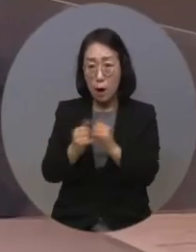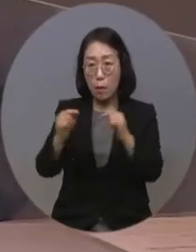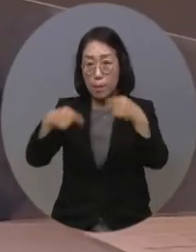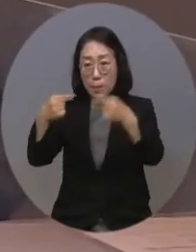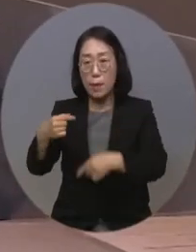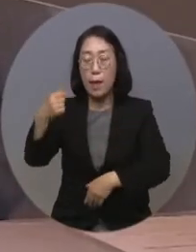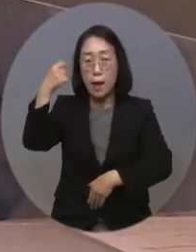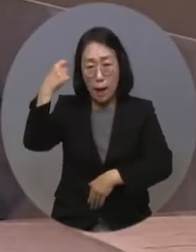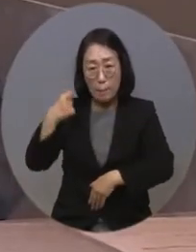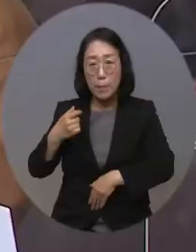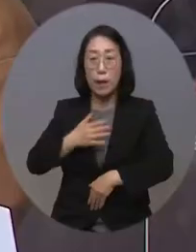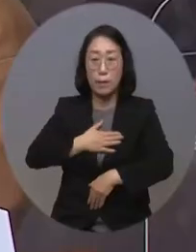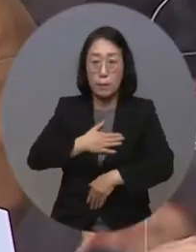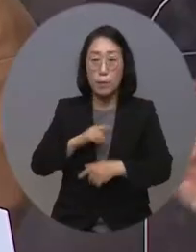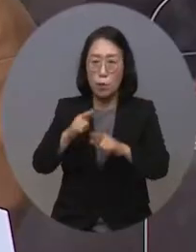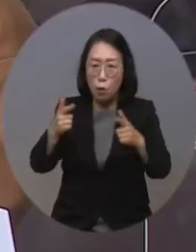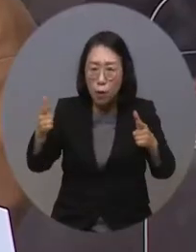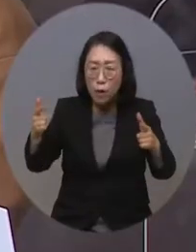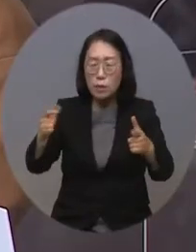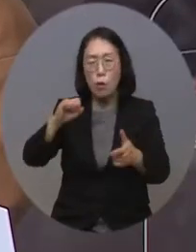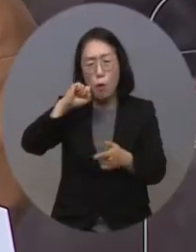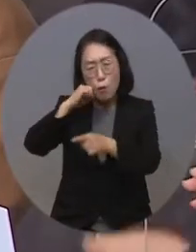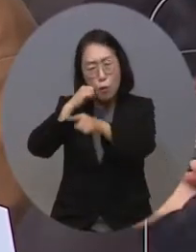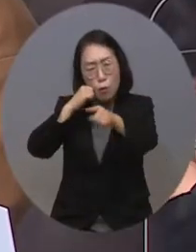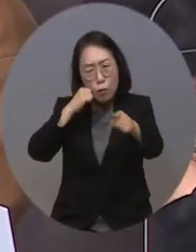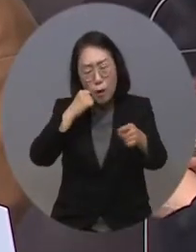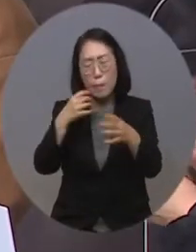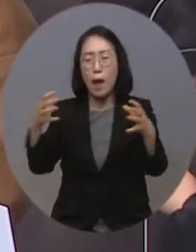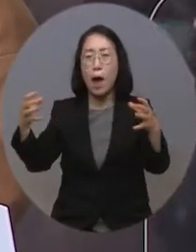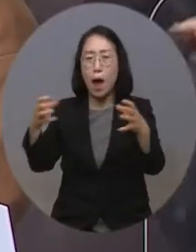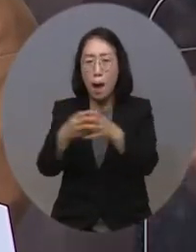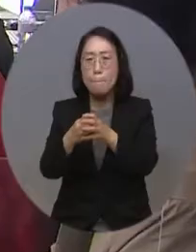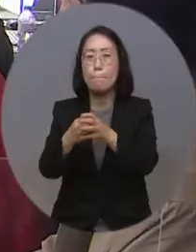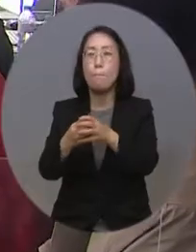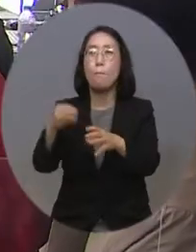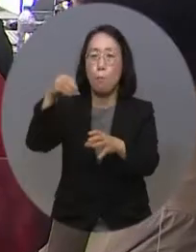사회, 심리적 어려움을 지닌 모든 이들을 포함하고 있습니다.